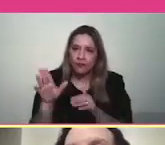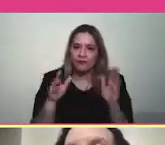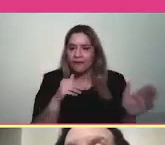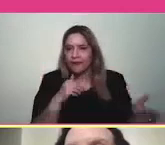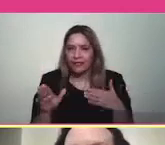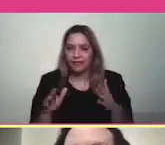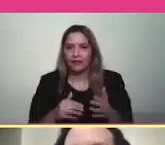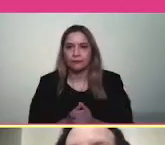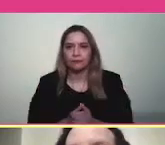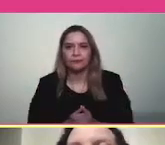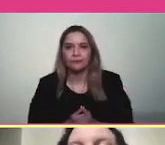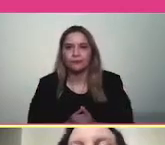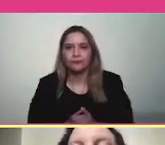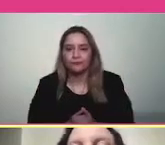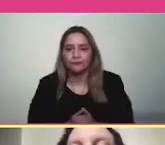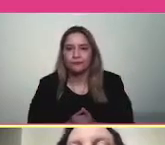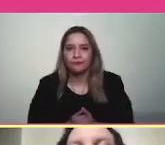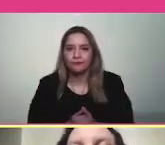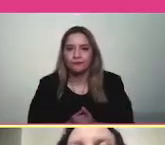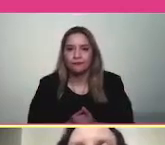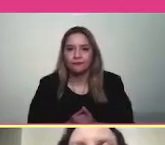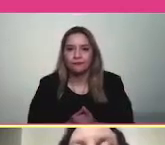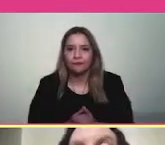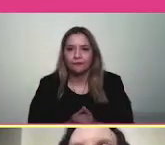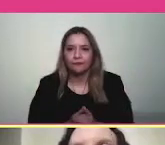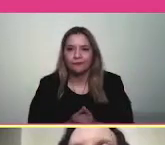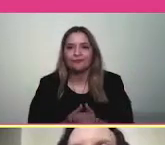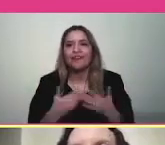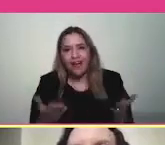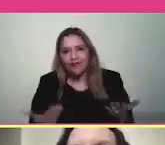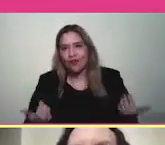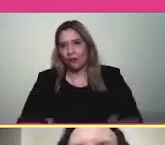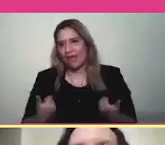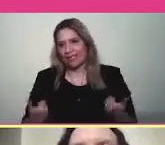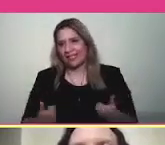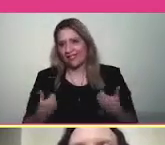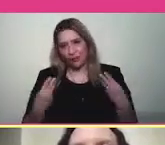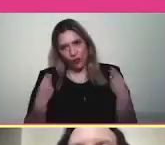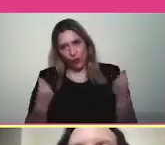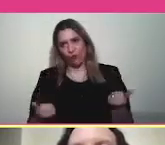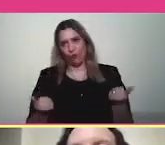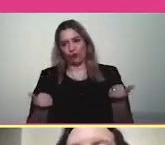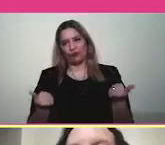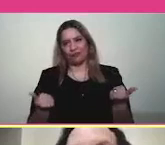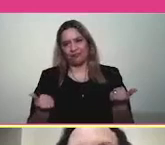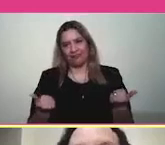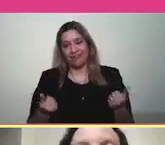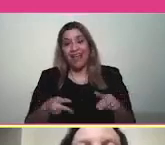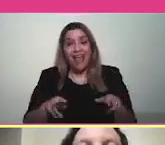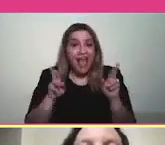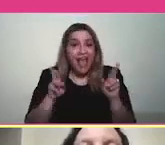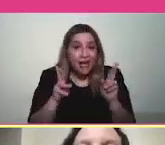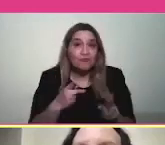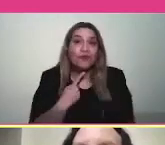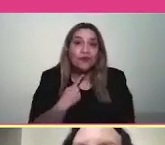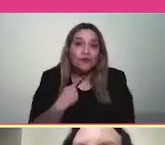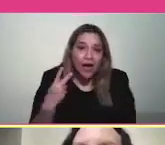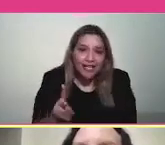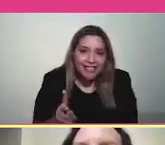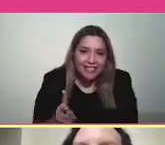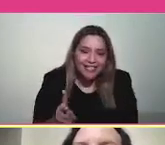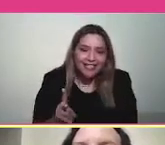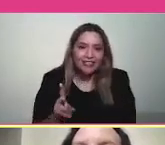στο δρόμο μας. Κάπως έτσι είναι το παιχνίδι αυτό. Ελπίζω να σας άρεσε.